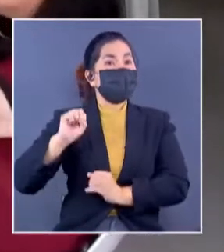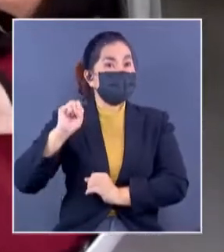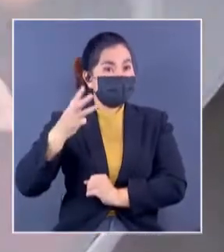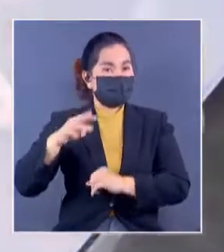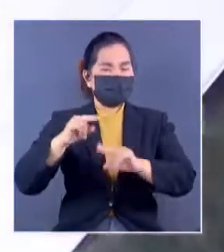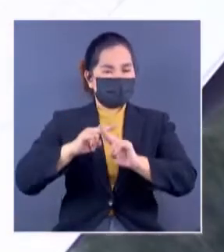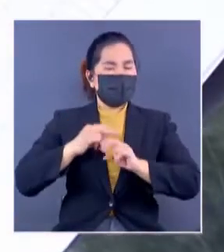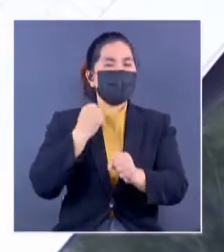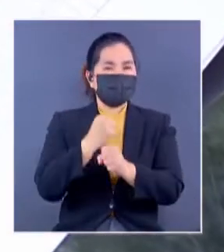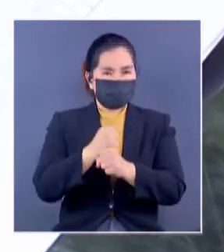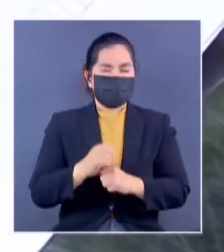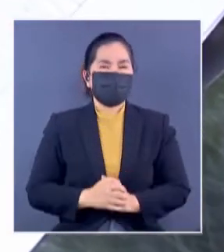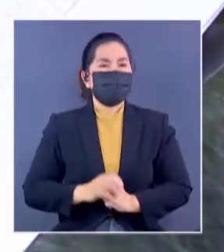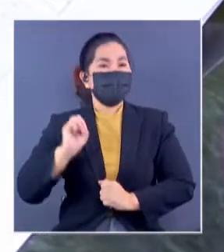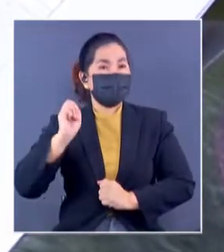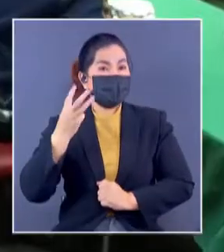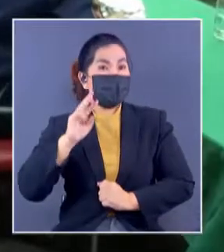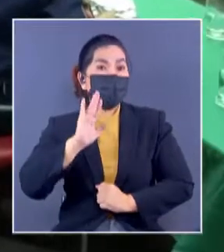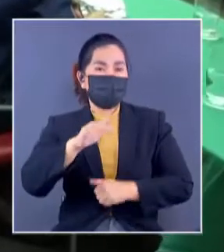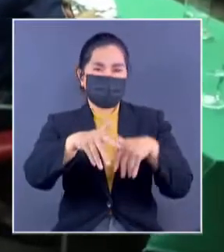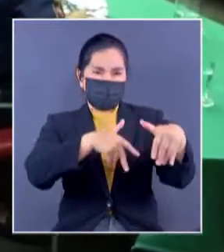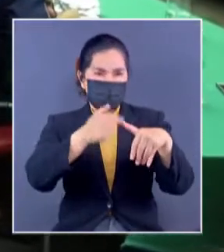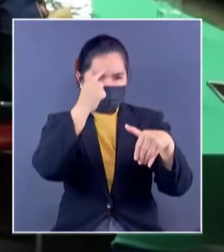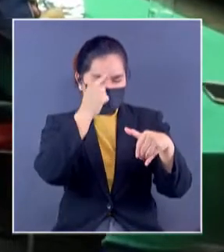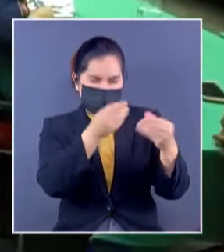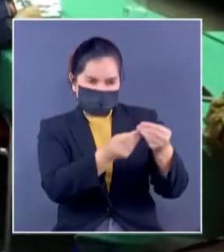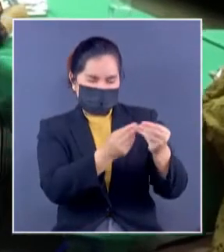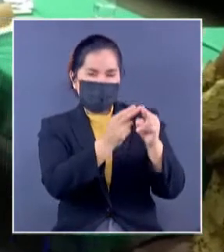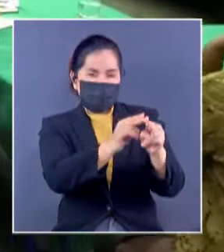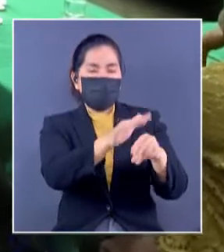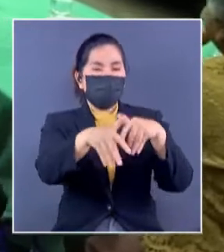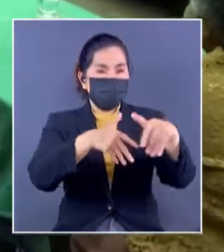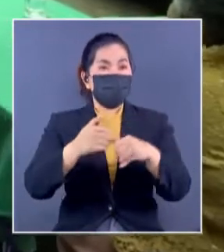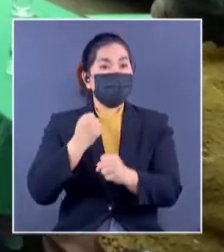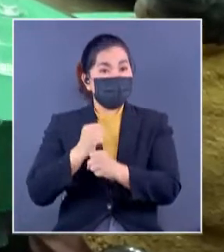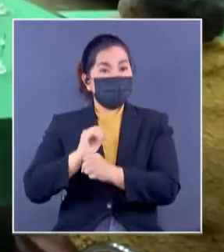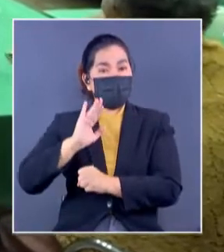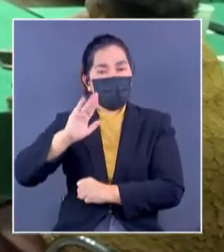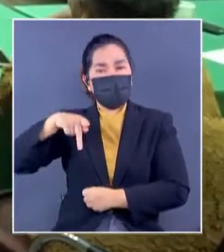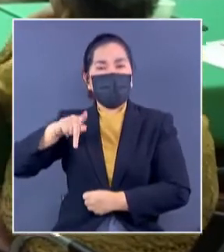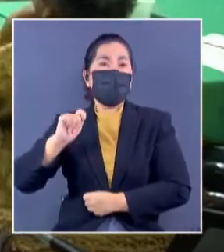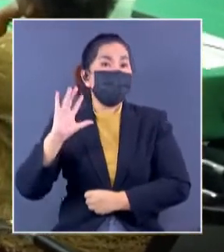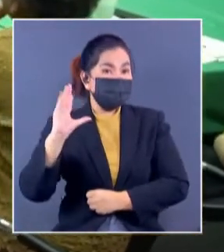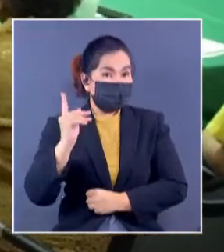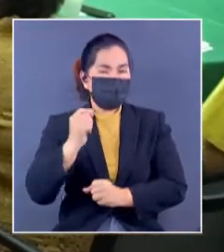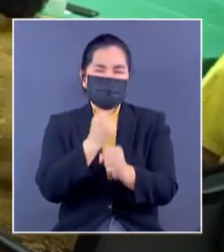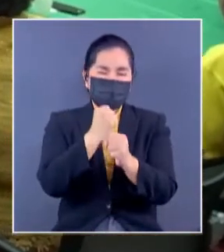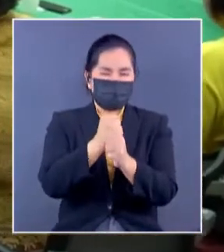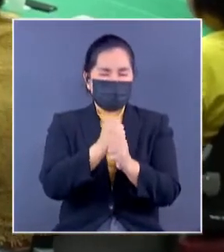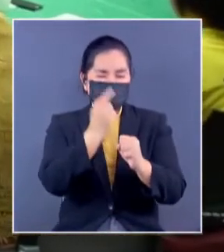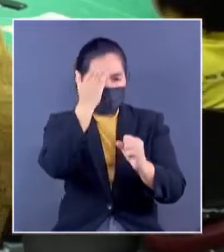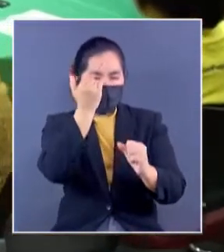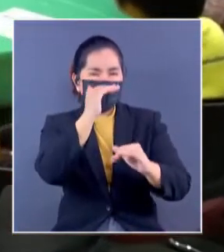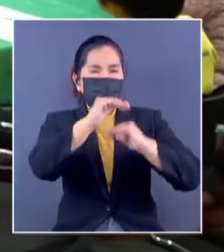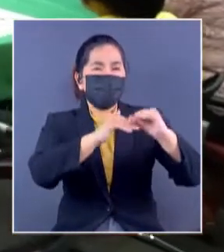ของตัวเองหรือที่เราเรียกว่าสวัสดิการชุมชนนอกจากนี้ภายใต้การดำเนินงานขององค์กรชุมชนนั้นเนี่ยนะครับและพันธนาองค์กรชุมชนเร